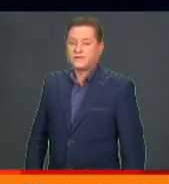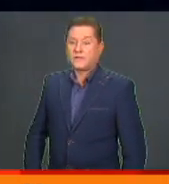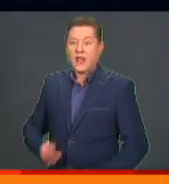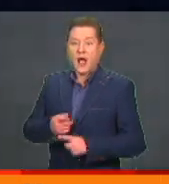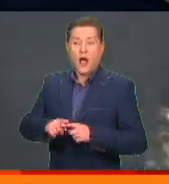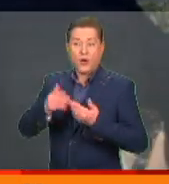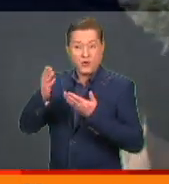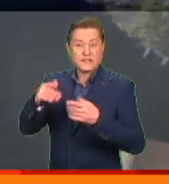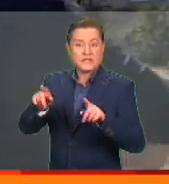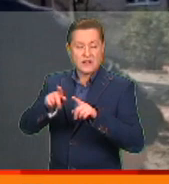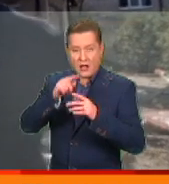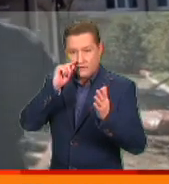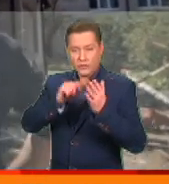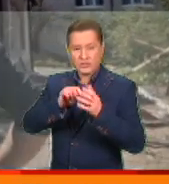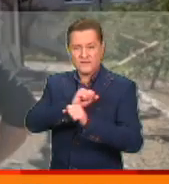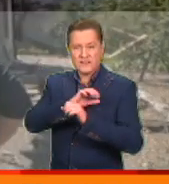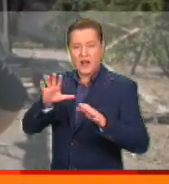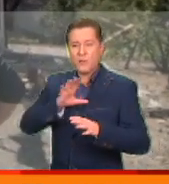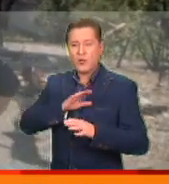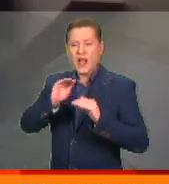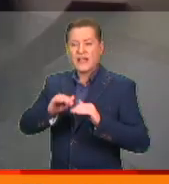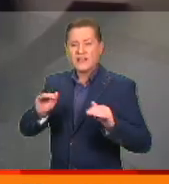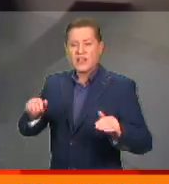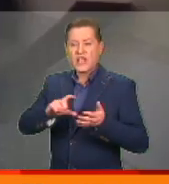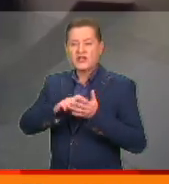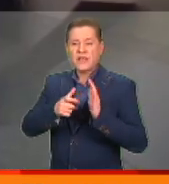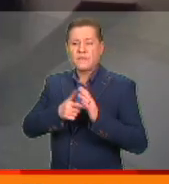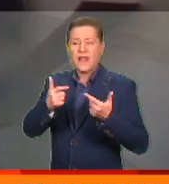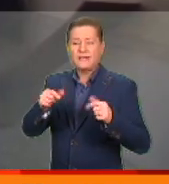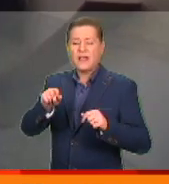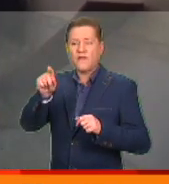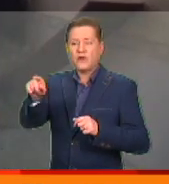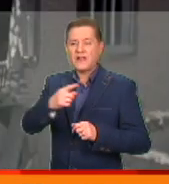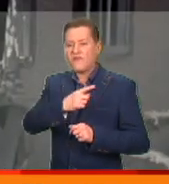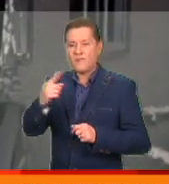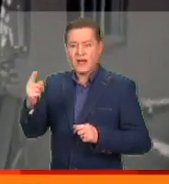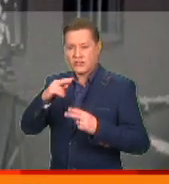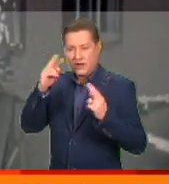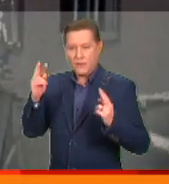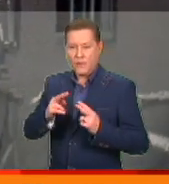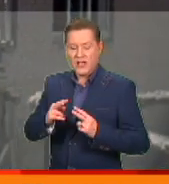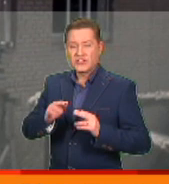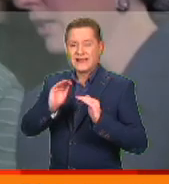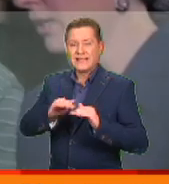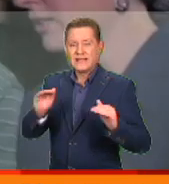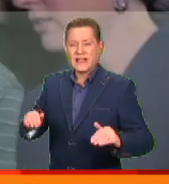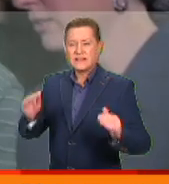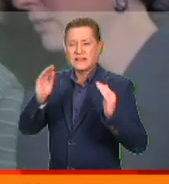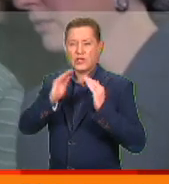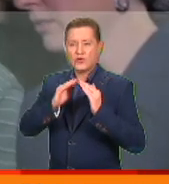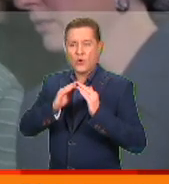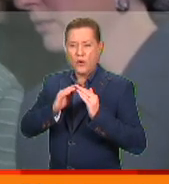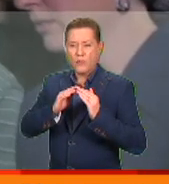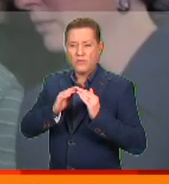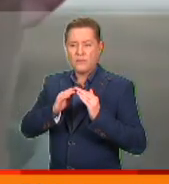А ось там, куди влучив снаряд, була дитяча кімната, де вони вперше побачились. Дитячий дім, я так розумію,